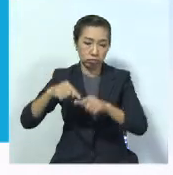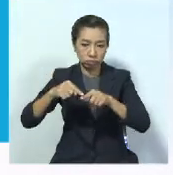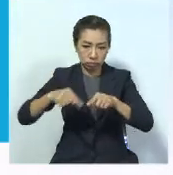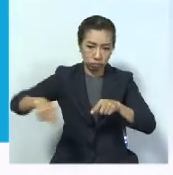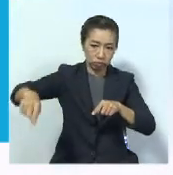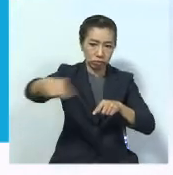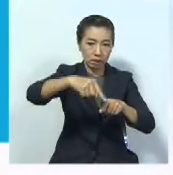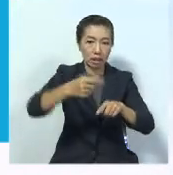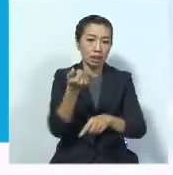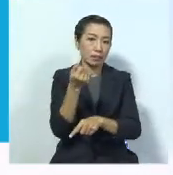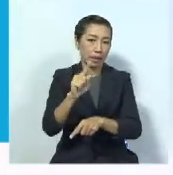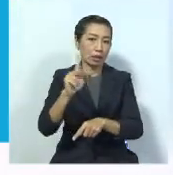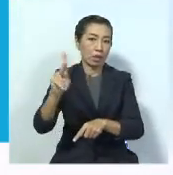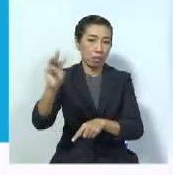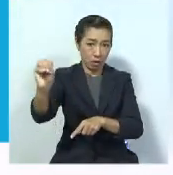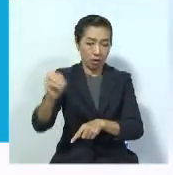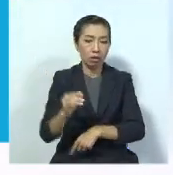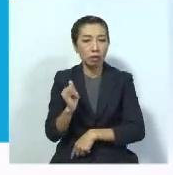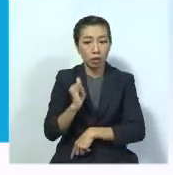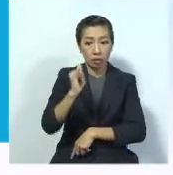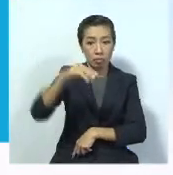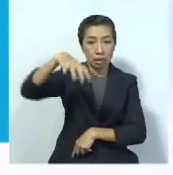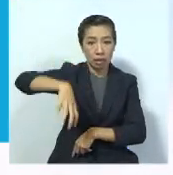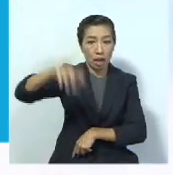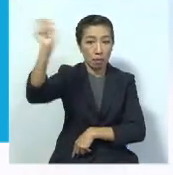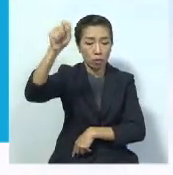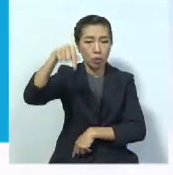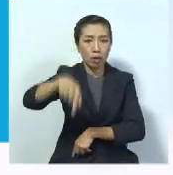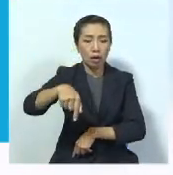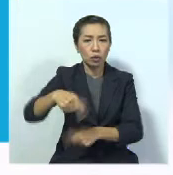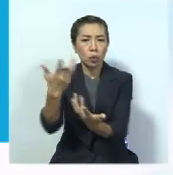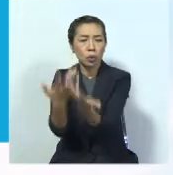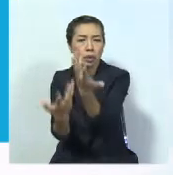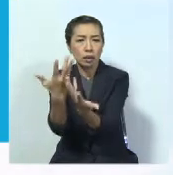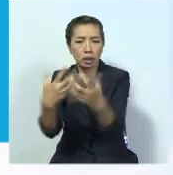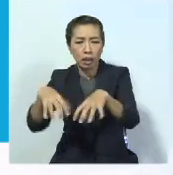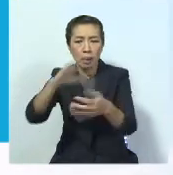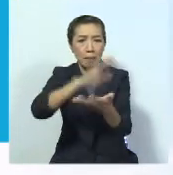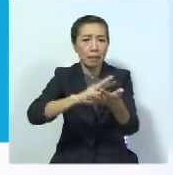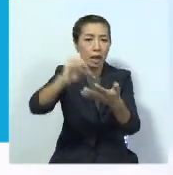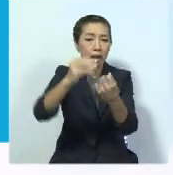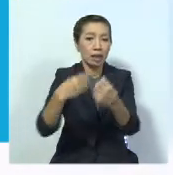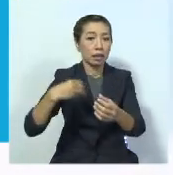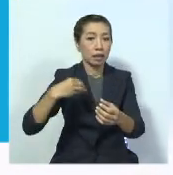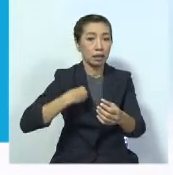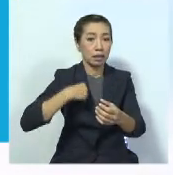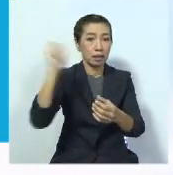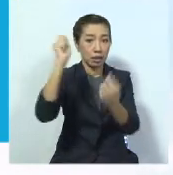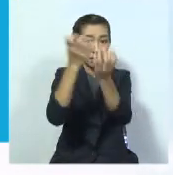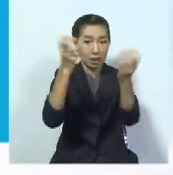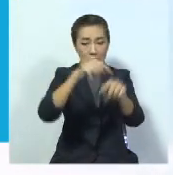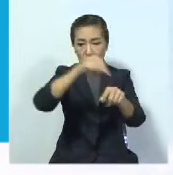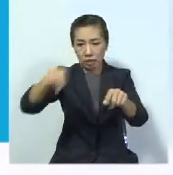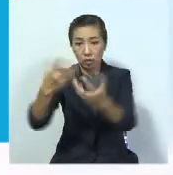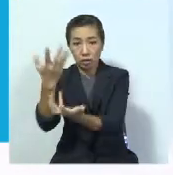เมตรลงทะเบียนรายงานตัวที่สนามหลวงบริเวณสนามหญ้าตรงข้ามมหาวิทยาลัยธรรมศาสตร์ตั้งแต่เวล